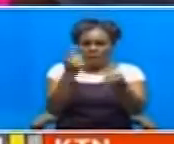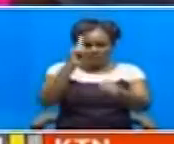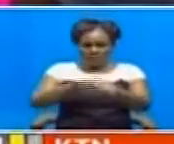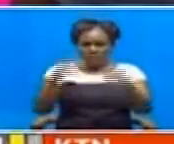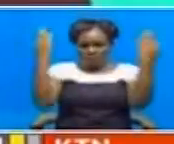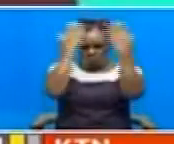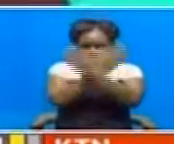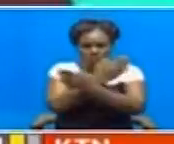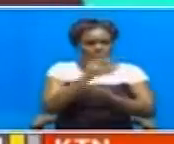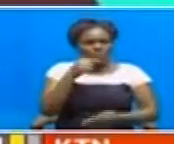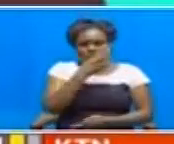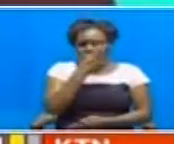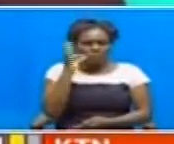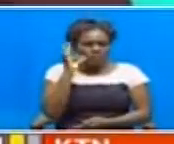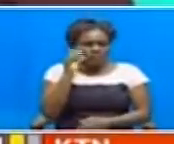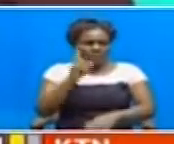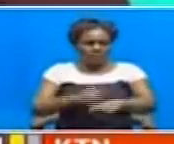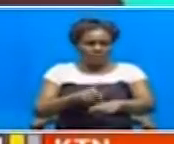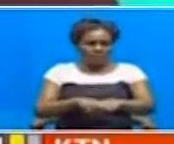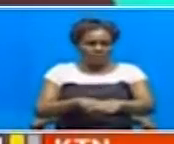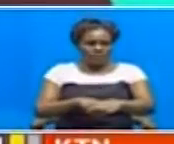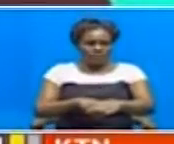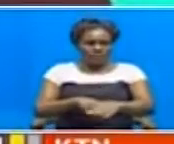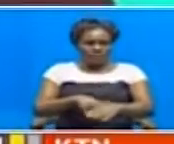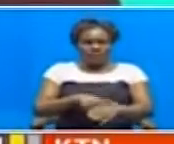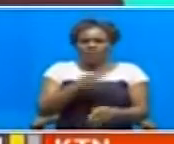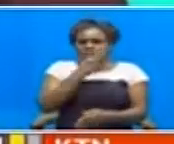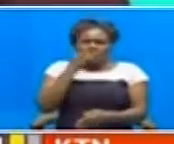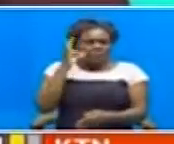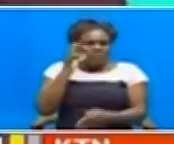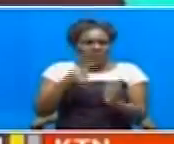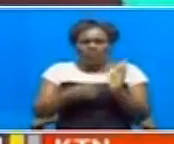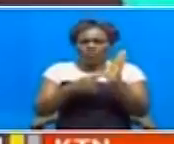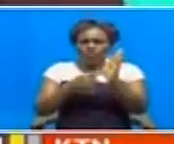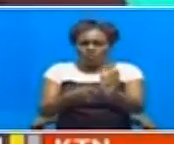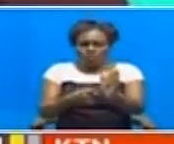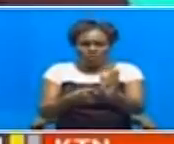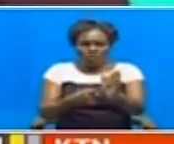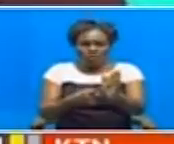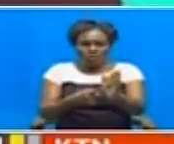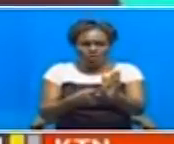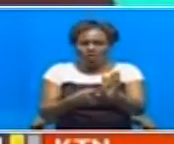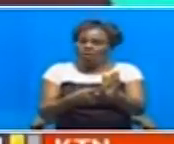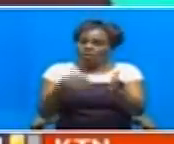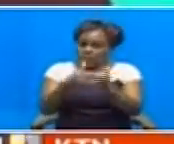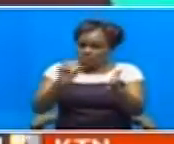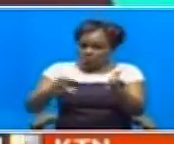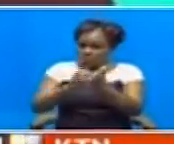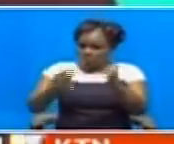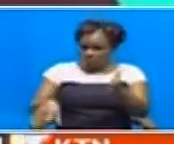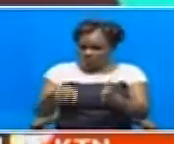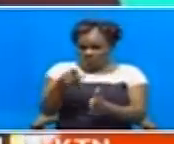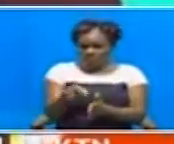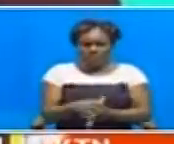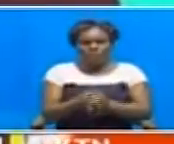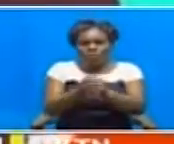wa Ramadhan. Salamu alikuwa na swali, na wakati wa Ramadhani muhimu, tunaomba kwanza tuondeshwe kafyo, sababu kafyo ikiwa kwa Ramadhani hakuna